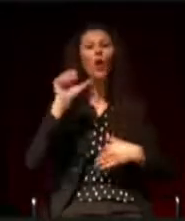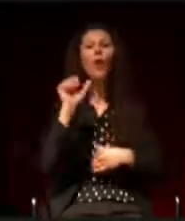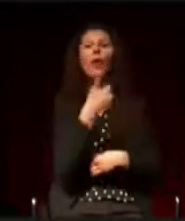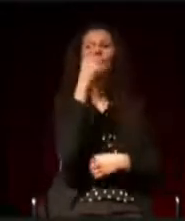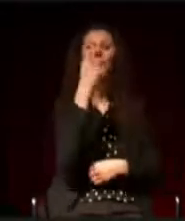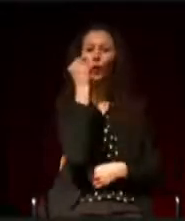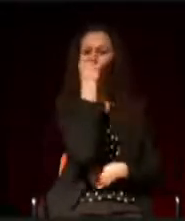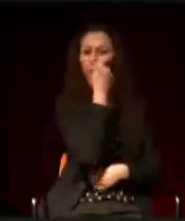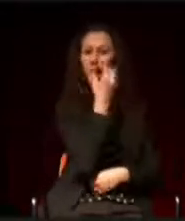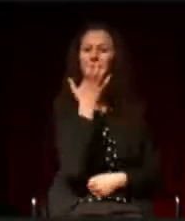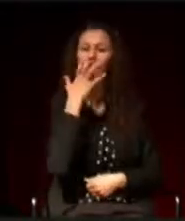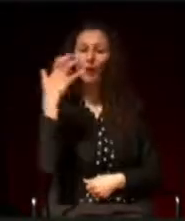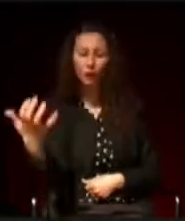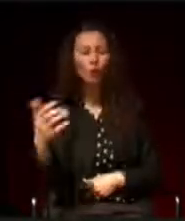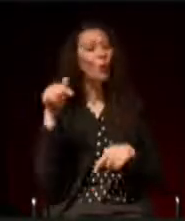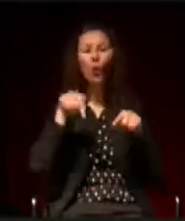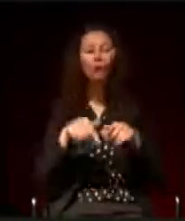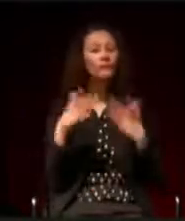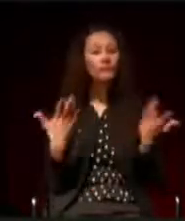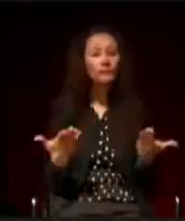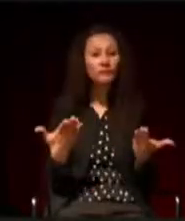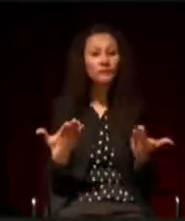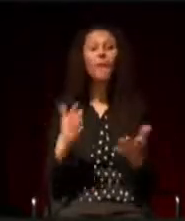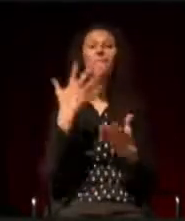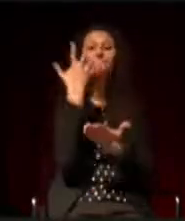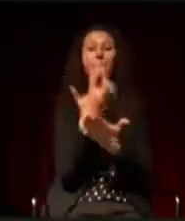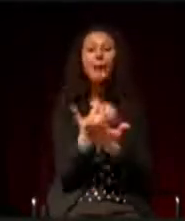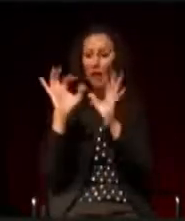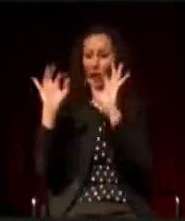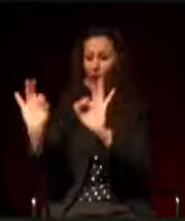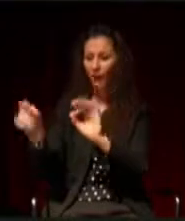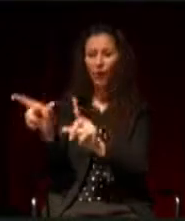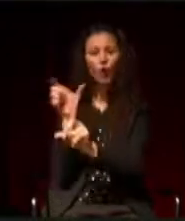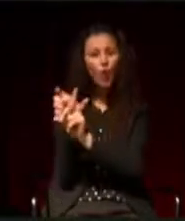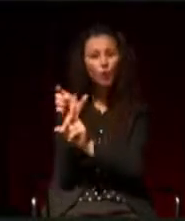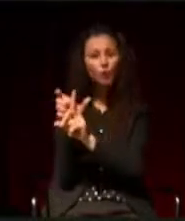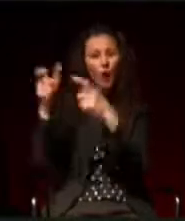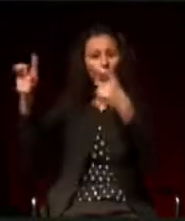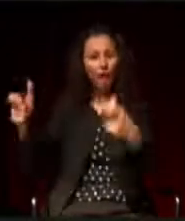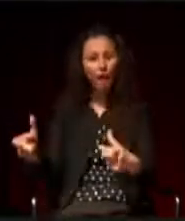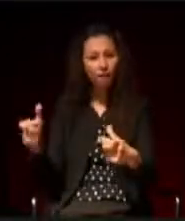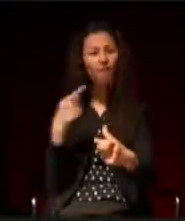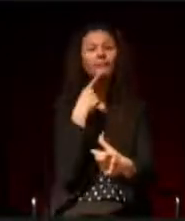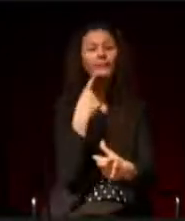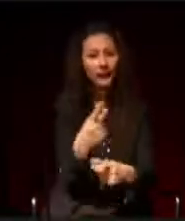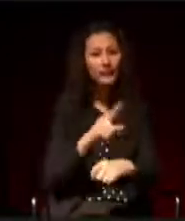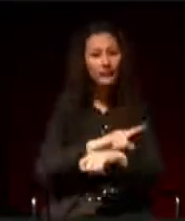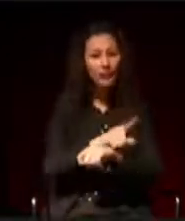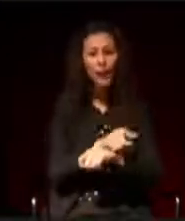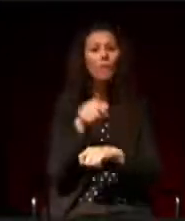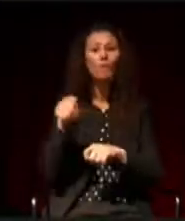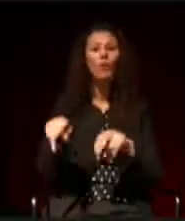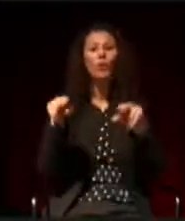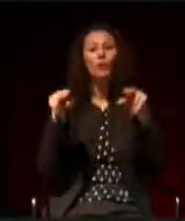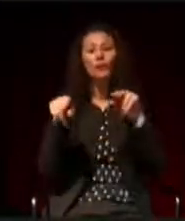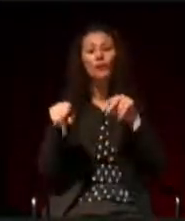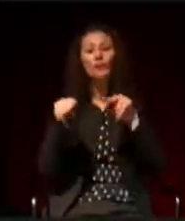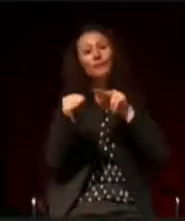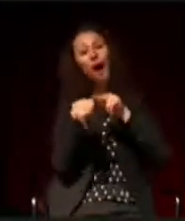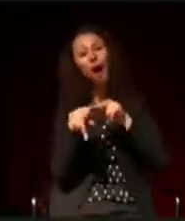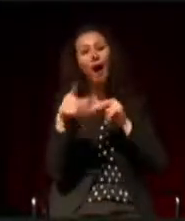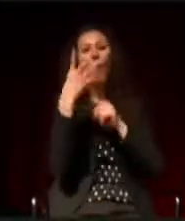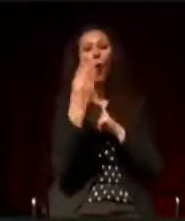bir kolaylık sağlamış oluyoruz. O da şu, mevcut durumu korunacak alan dediğiniz zaman, işte bunu K diye tarif